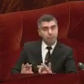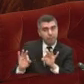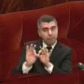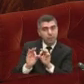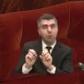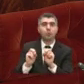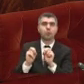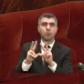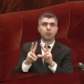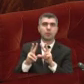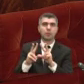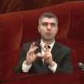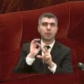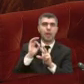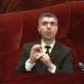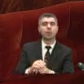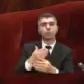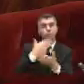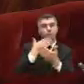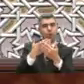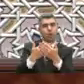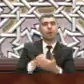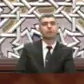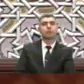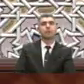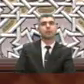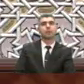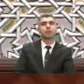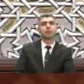من حقوق أي مواطن. شكرا لكم. السيد الوزير المحترم.